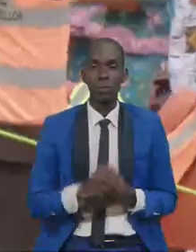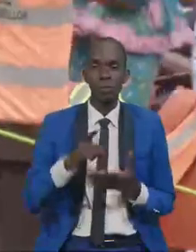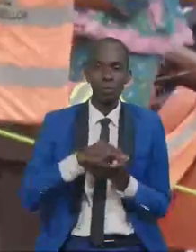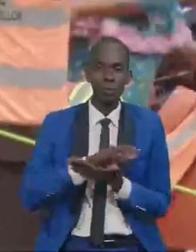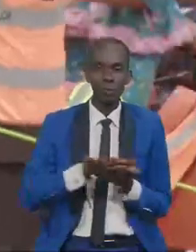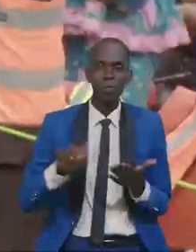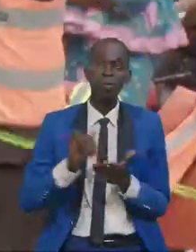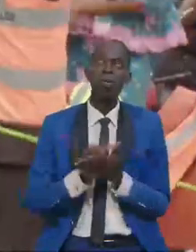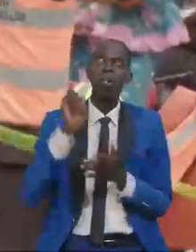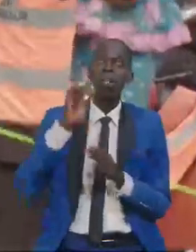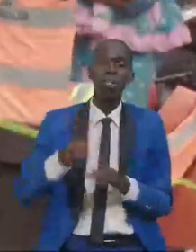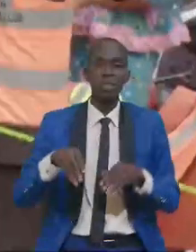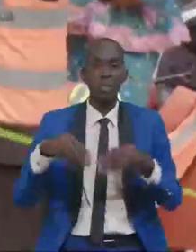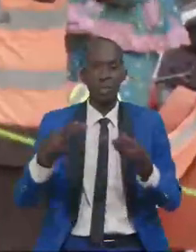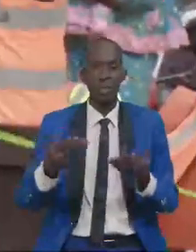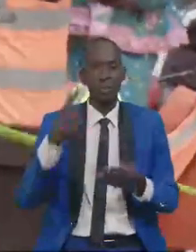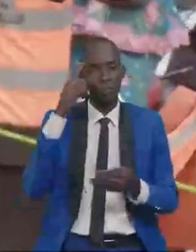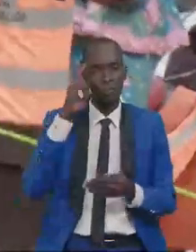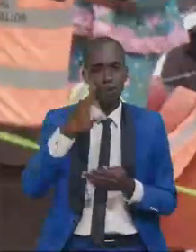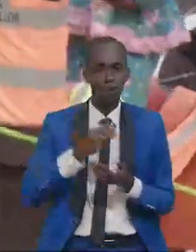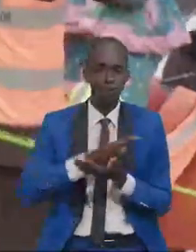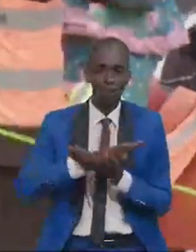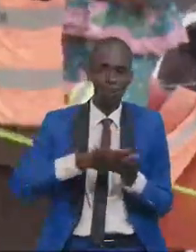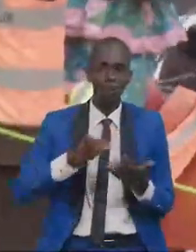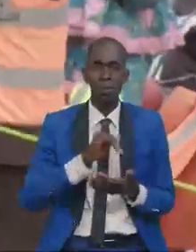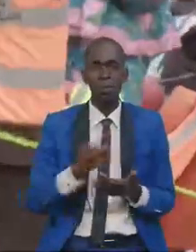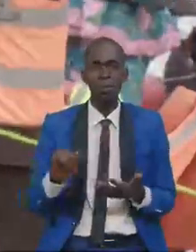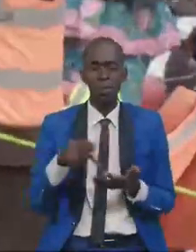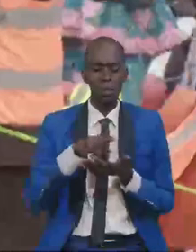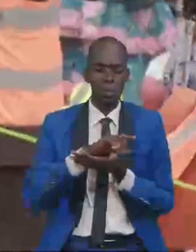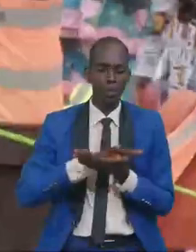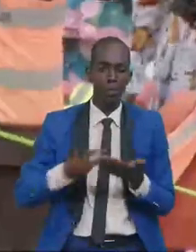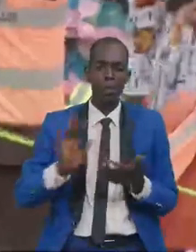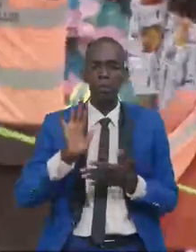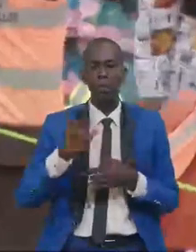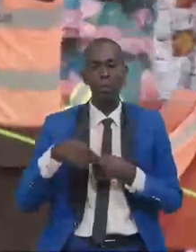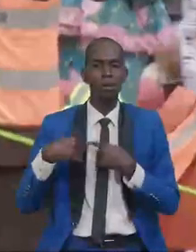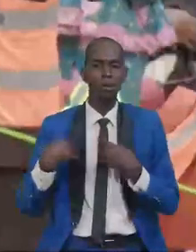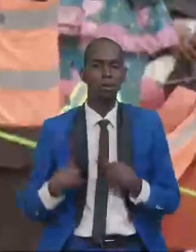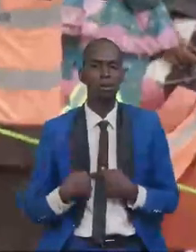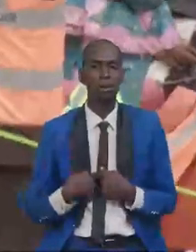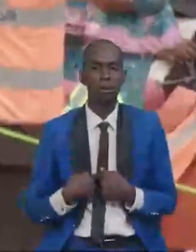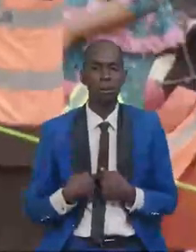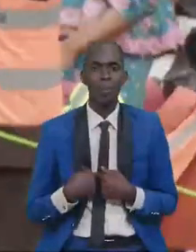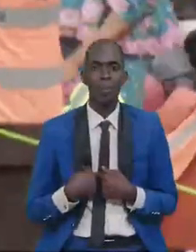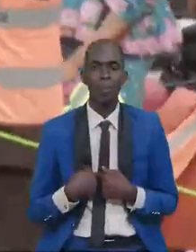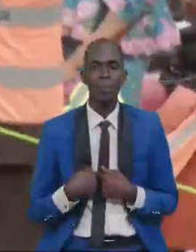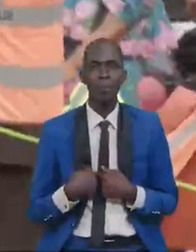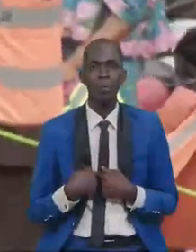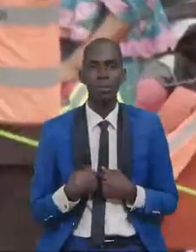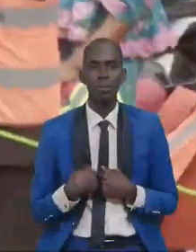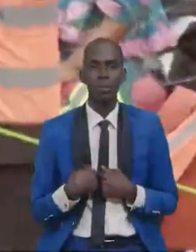Qu'il accorde. Il va purifier. Il va purifier ton cœur.